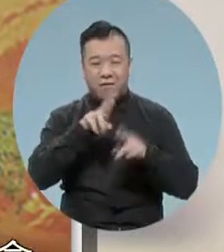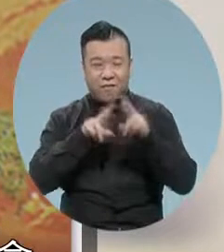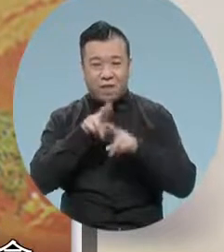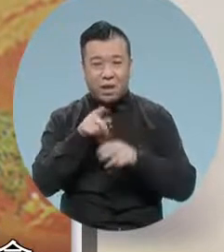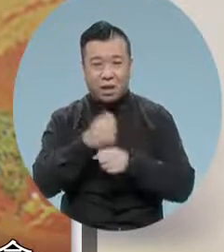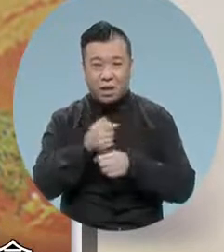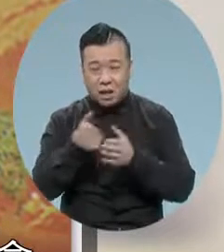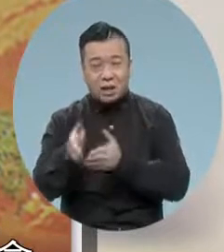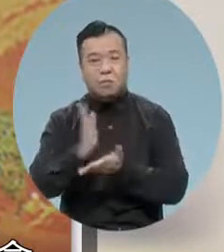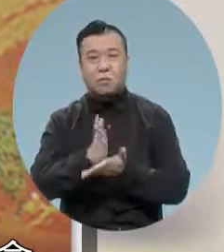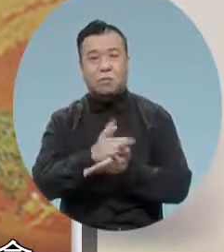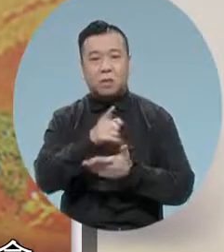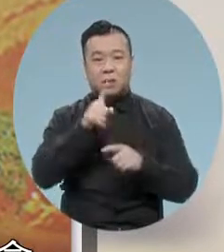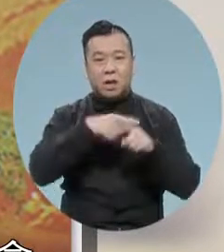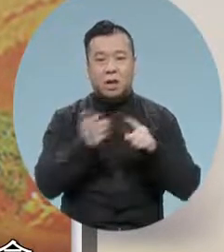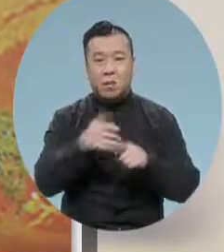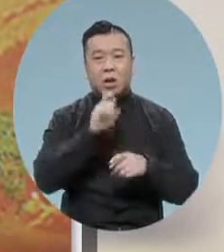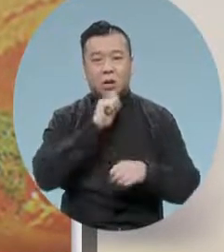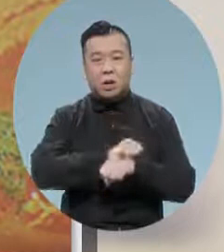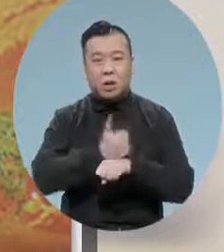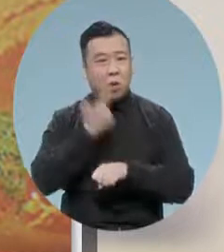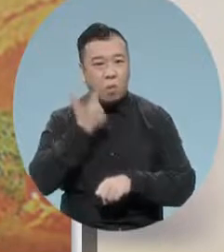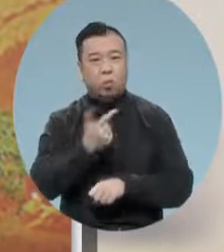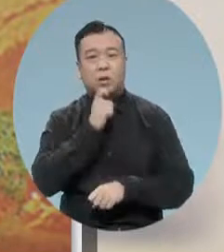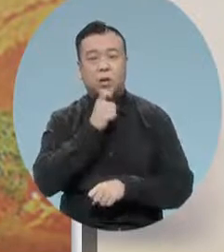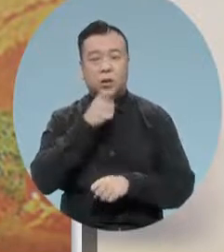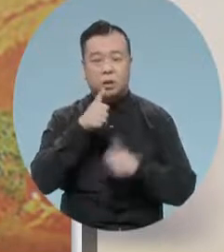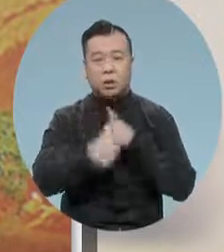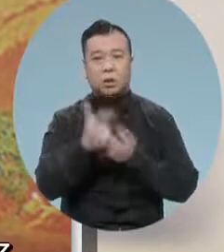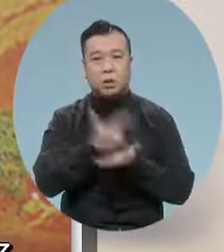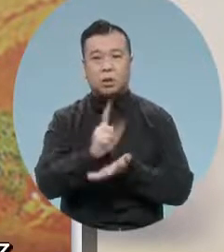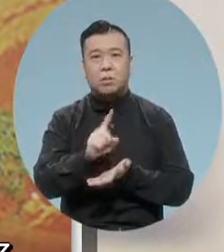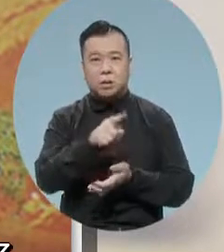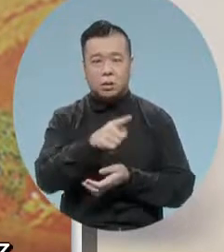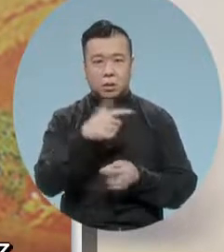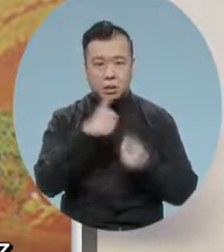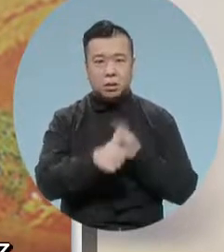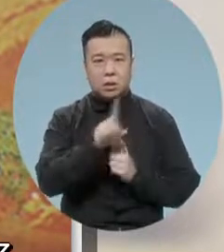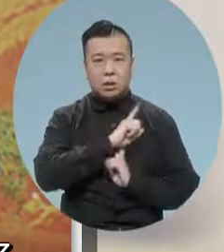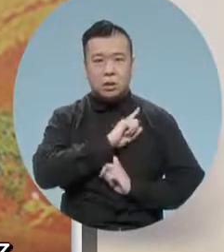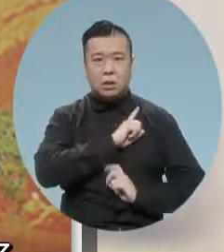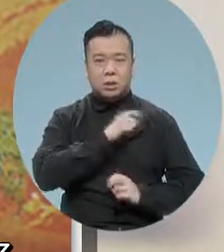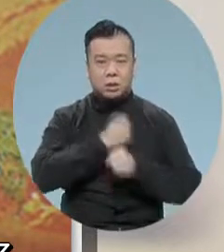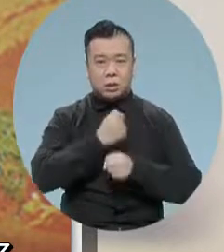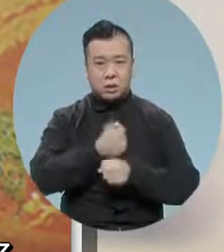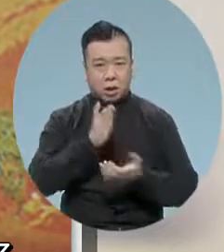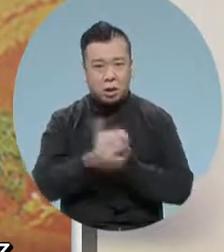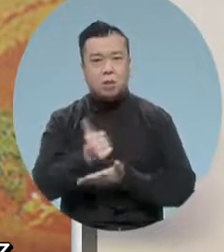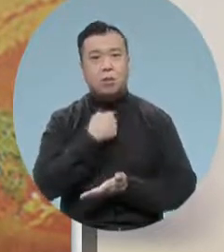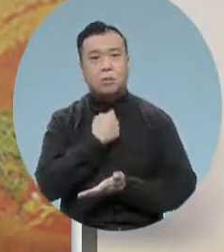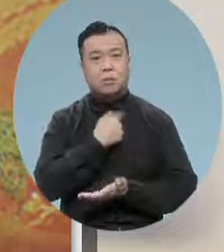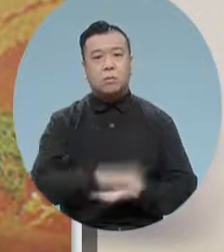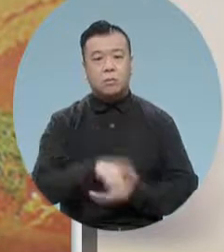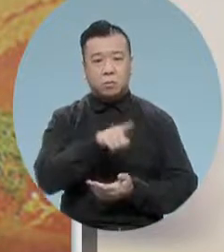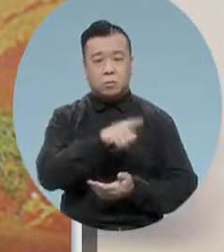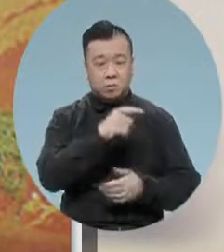做事，不是這樣。其實在大灣區有很多機會，但是有一個很先決的條件，就是你必須要在你自己的行業裡面做得很好，